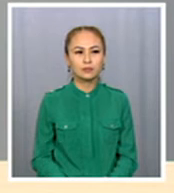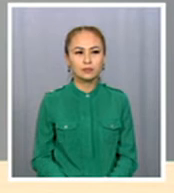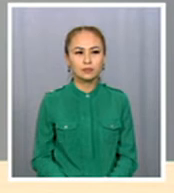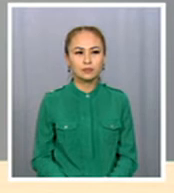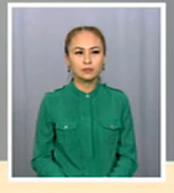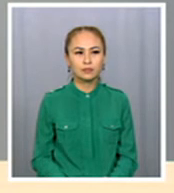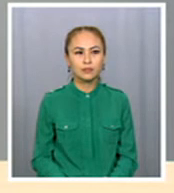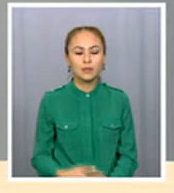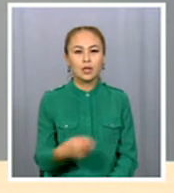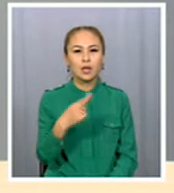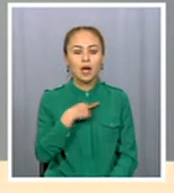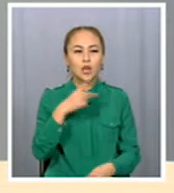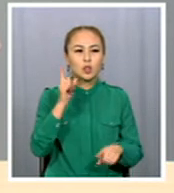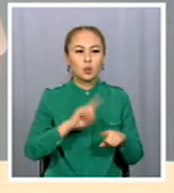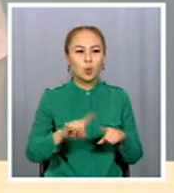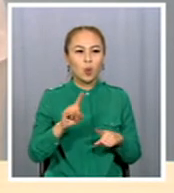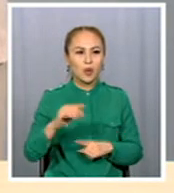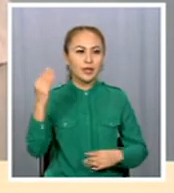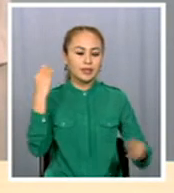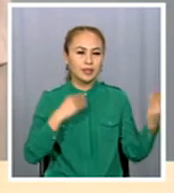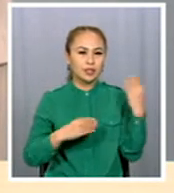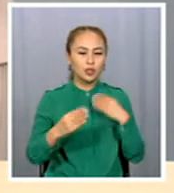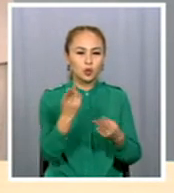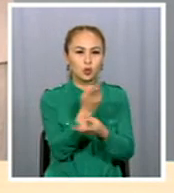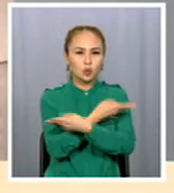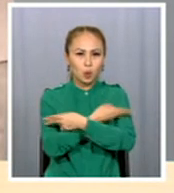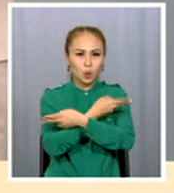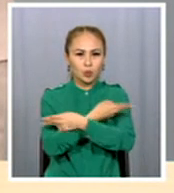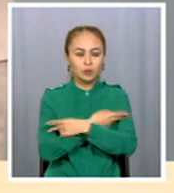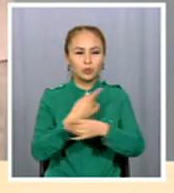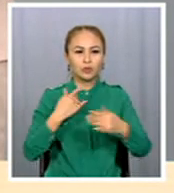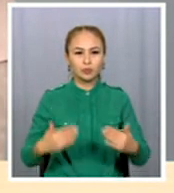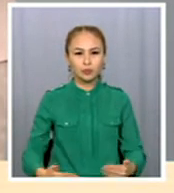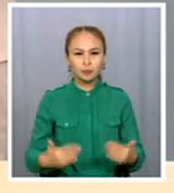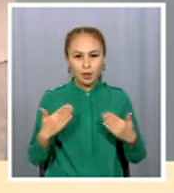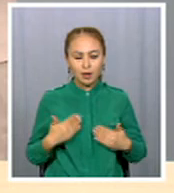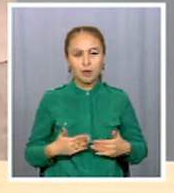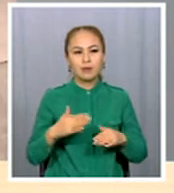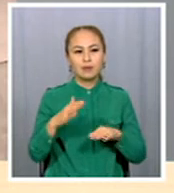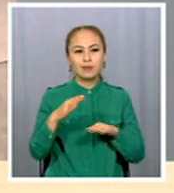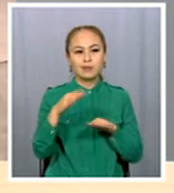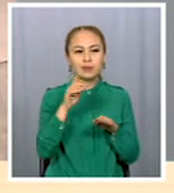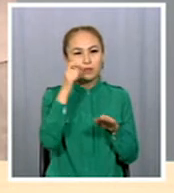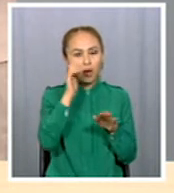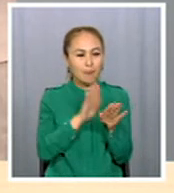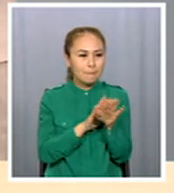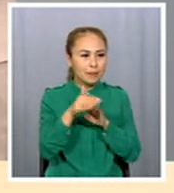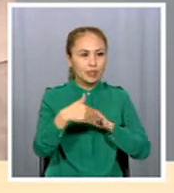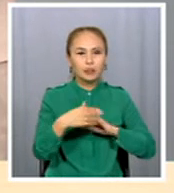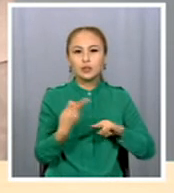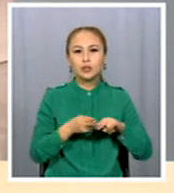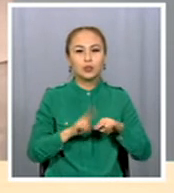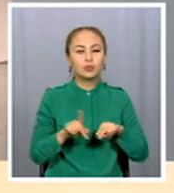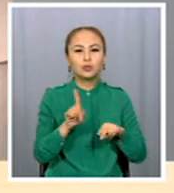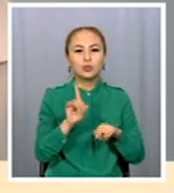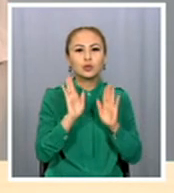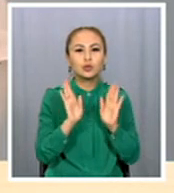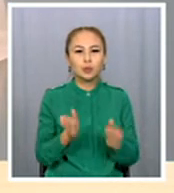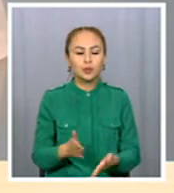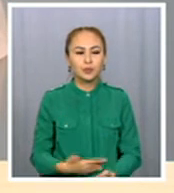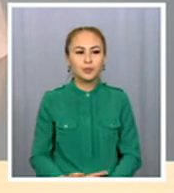Я скоро надену шорты, футболку, сандалии. Это будет что, ребята?